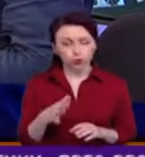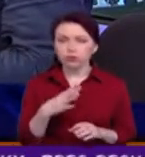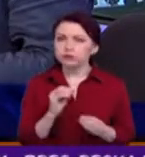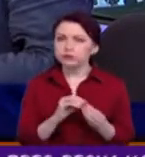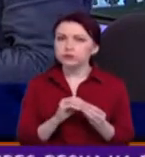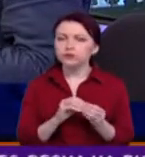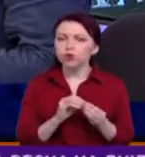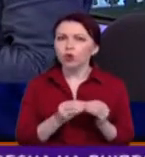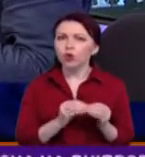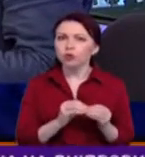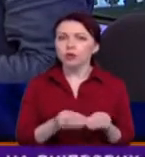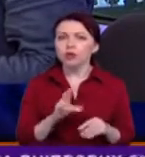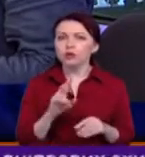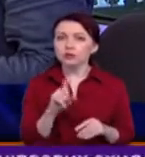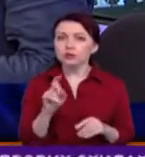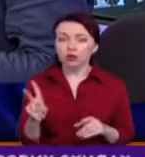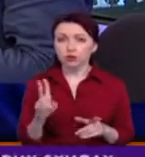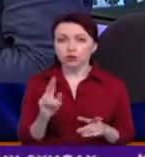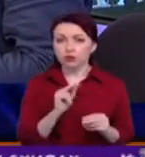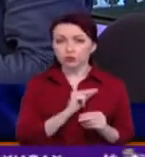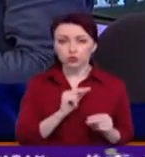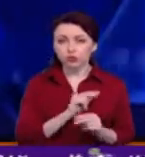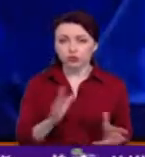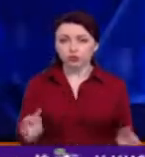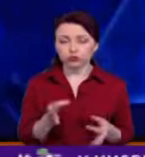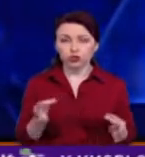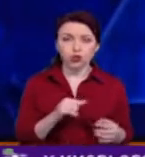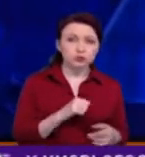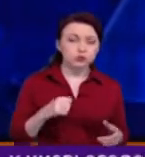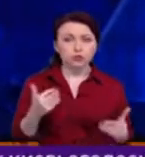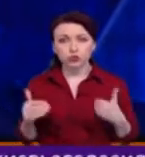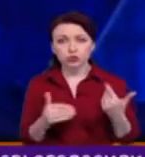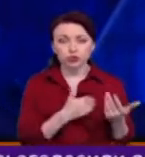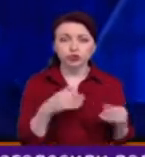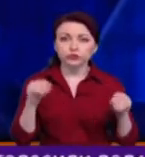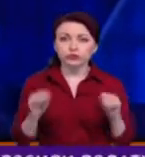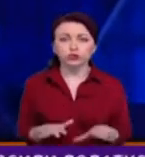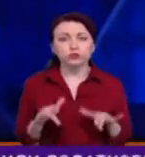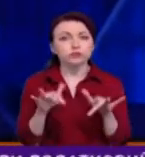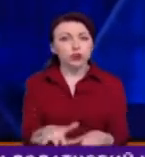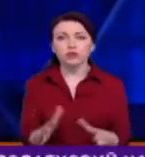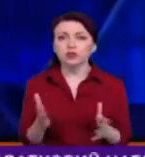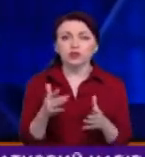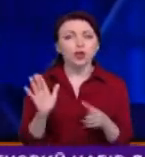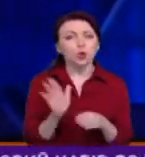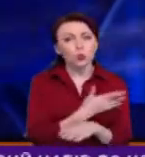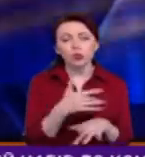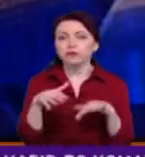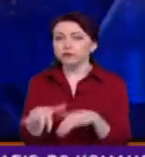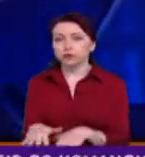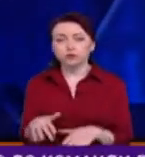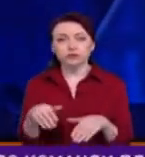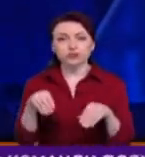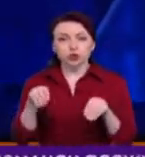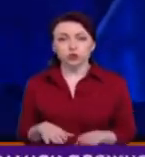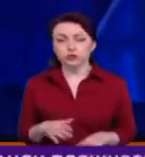Тому що НАЗК, як орган, він не працював. Він в ручному режимі вирішував, які справи там вирішувати, які не вирішувати. І я не